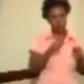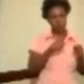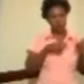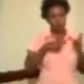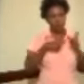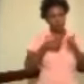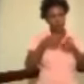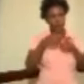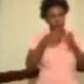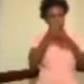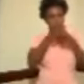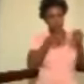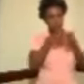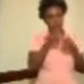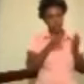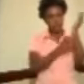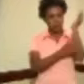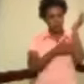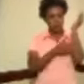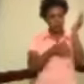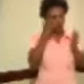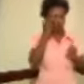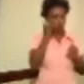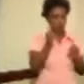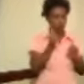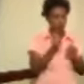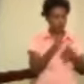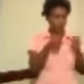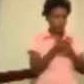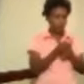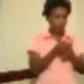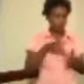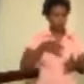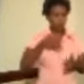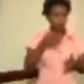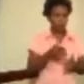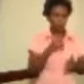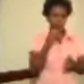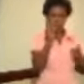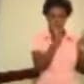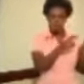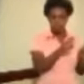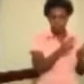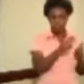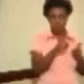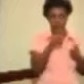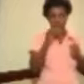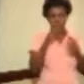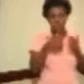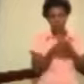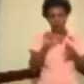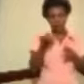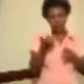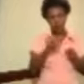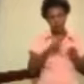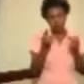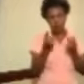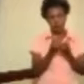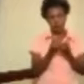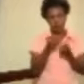partie haïtienne au sein de la CIRH sentit que yo marginalisé yo. C'est pas seulement la partie haïtienne, il y a d'autres secteurs de la